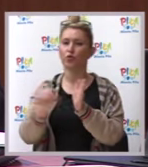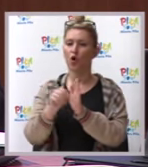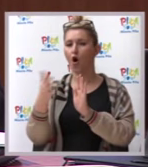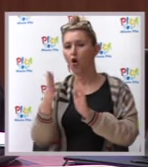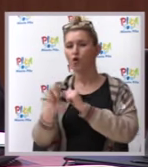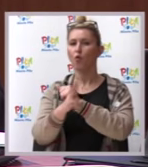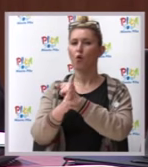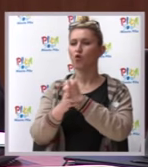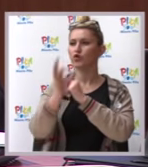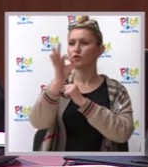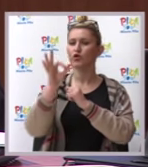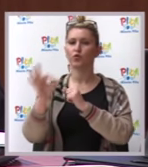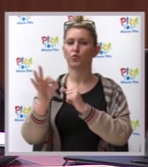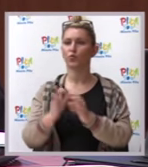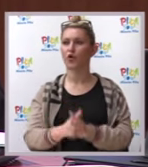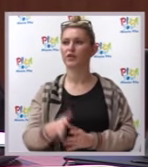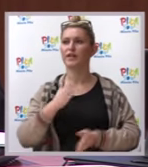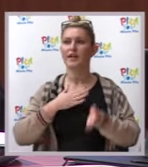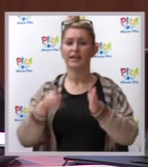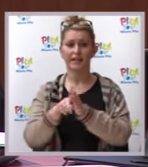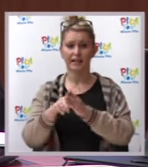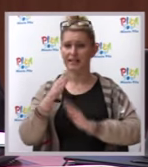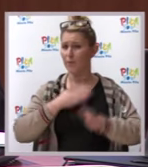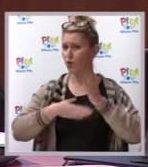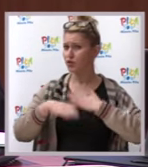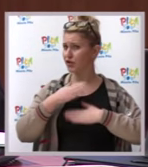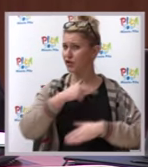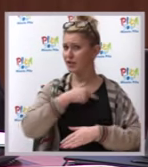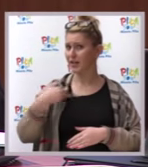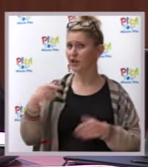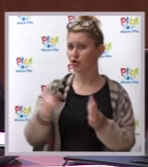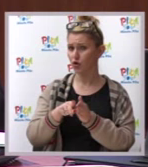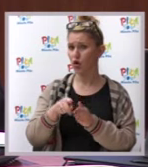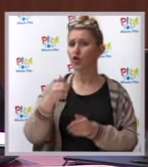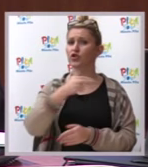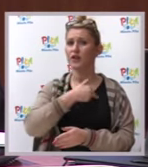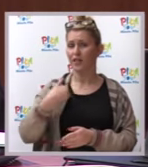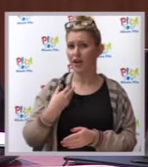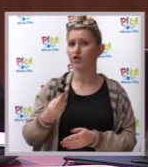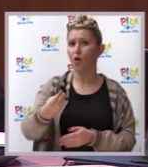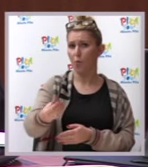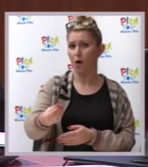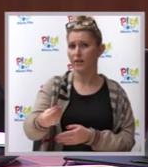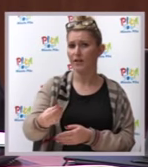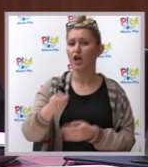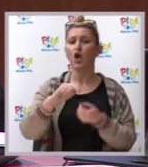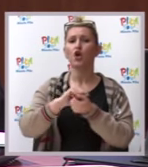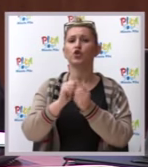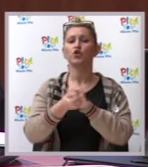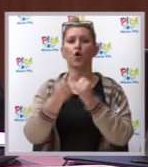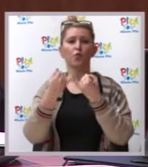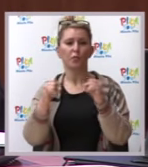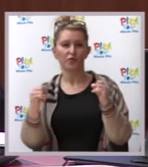również to, że nasze opłaty znacznie odbiegają od tych, które